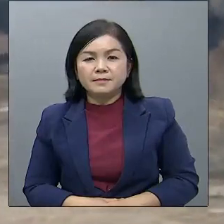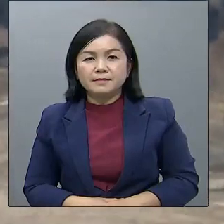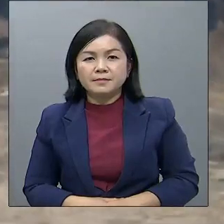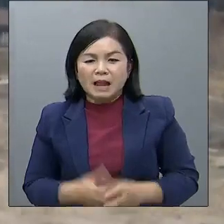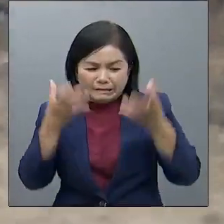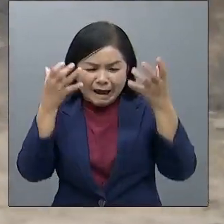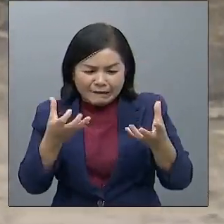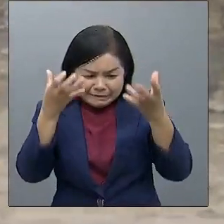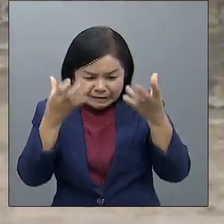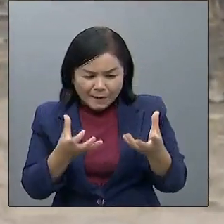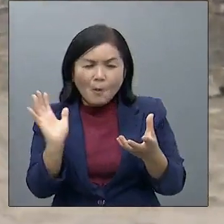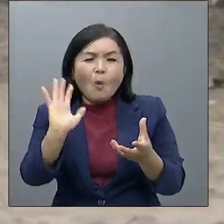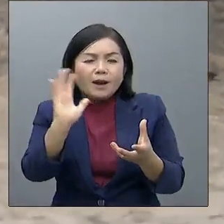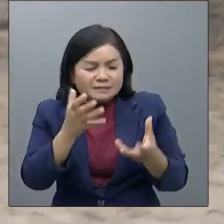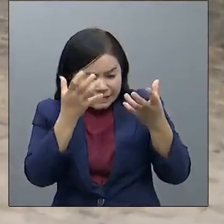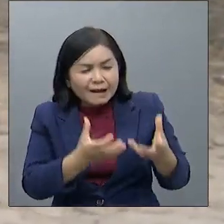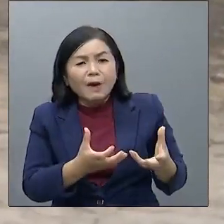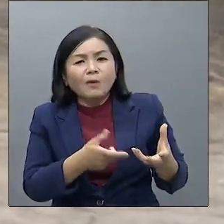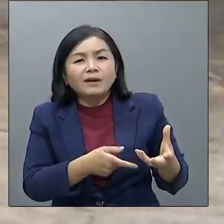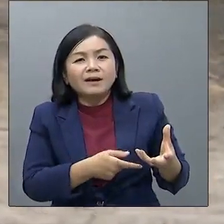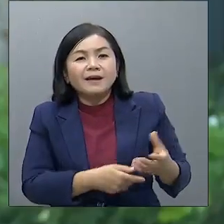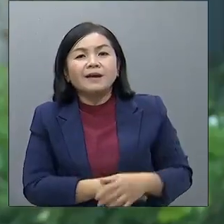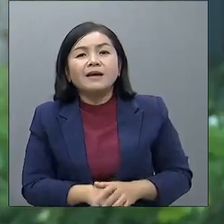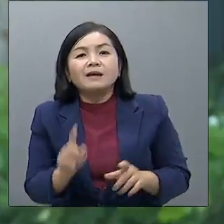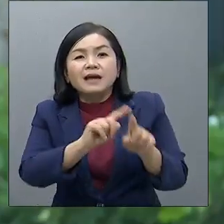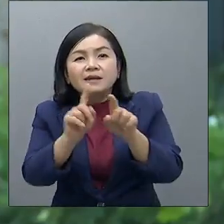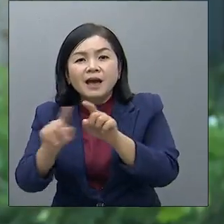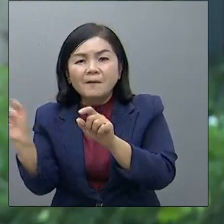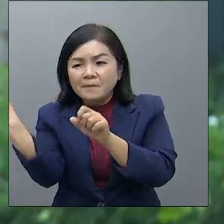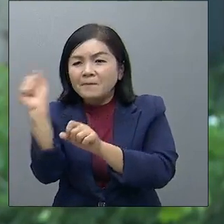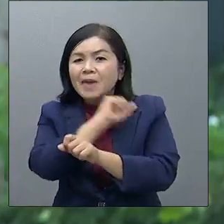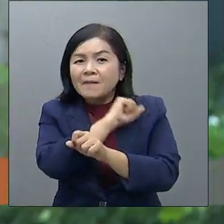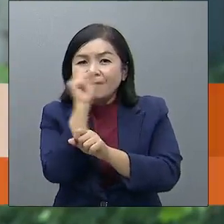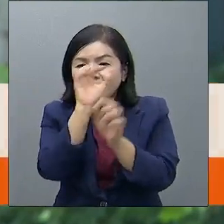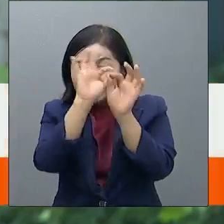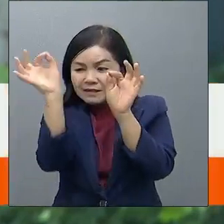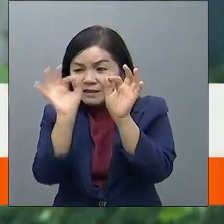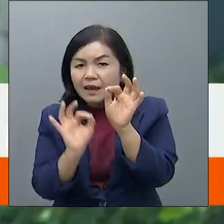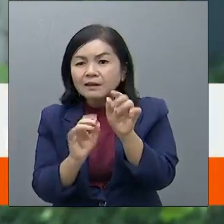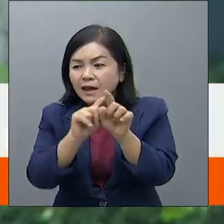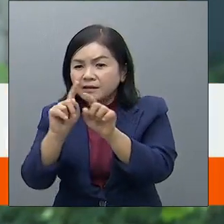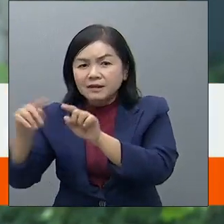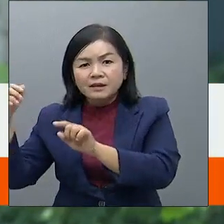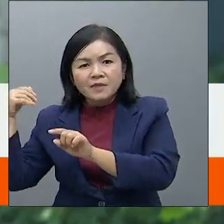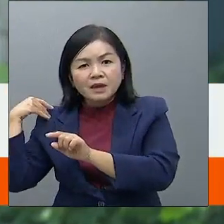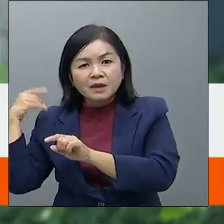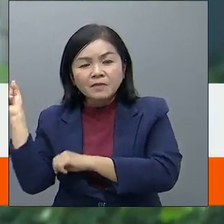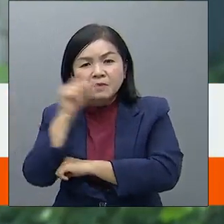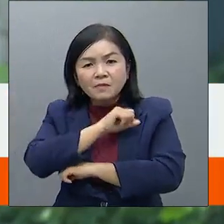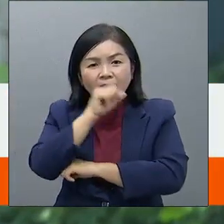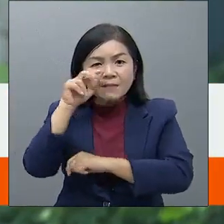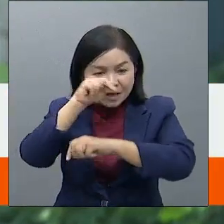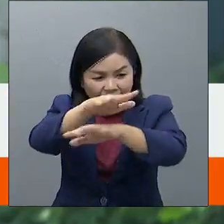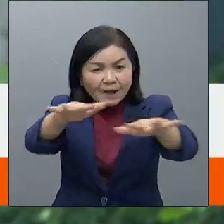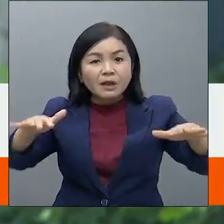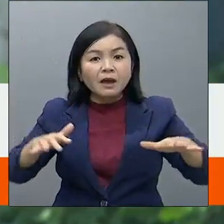น้องร่วมกับเนี่ยคือเพลงหลายๆเพลงก็แปลกหมดเลยเพลงก่อนหน้านี้นี่คงคาร้อยสายเนี่ยมันจะเป็นสระน้ำอย่างนี้แหละ